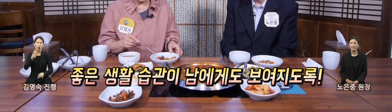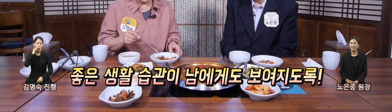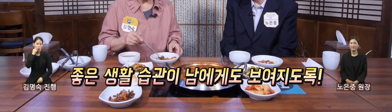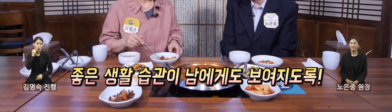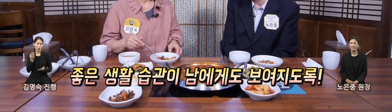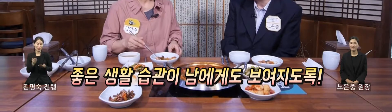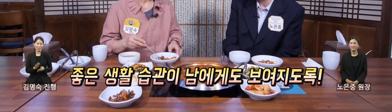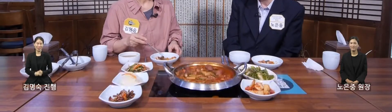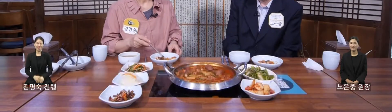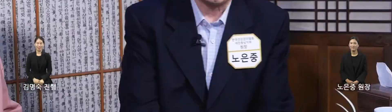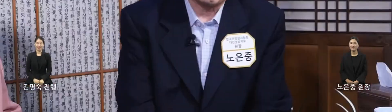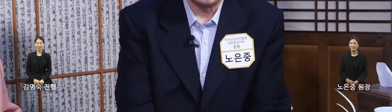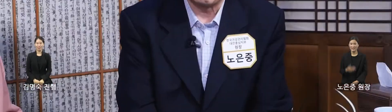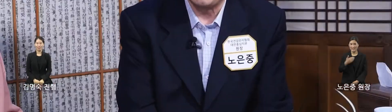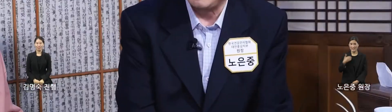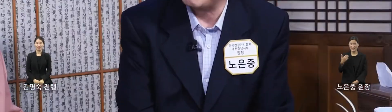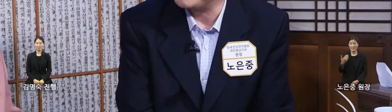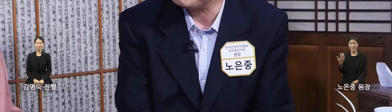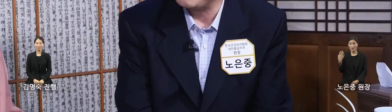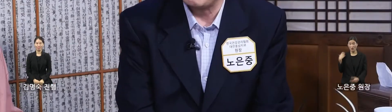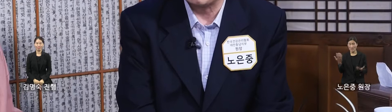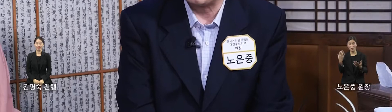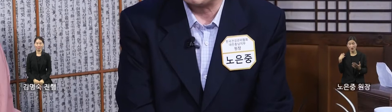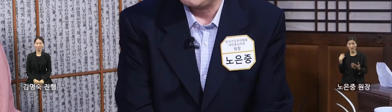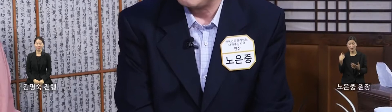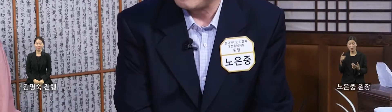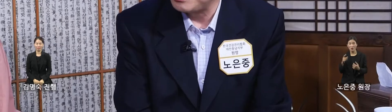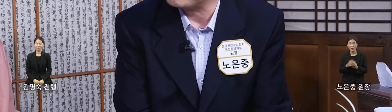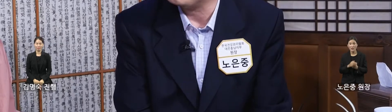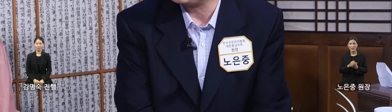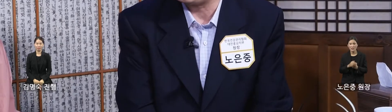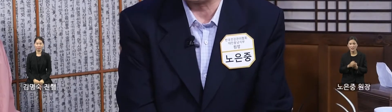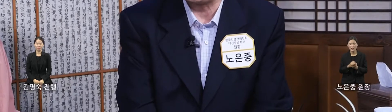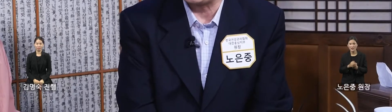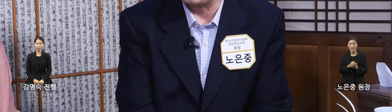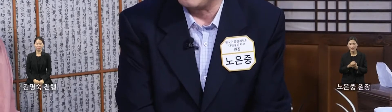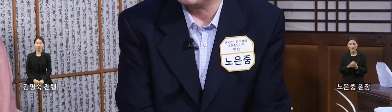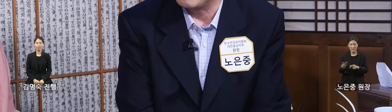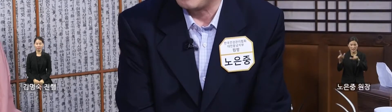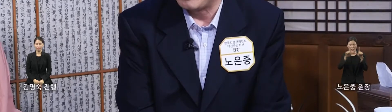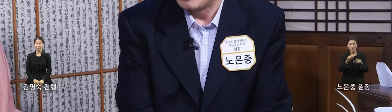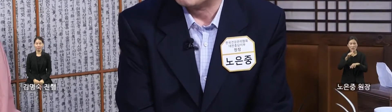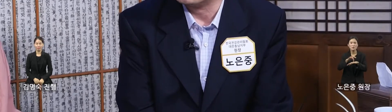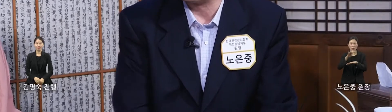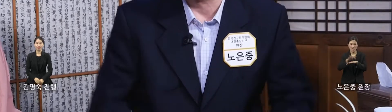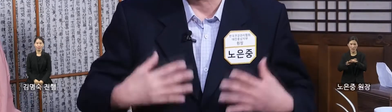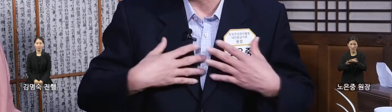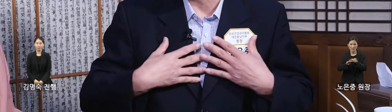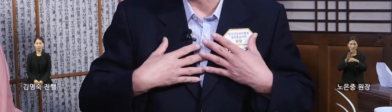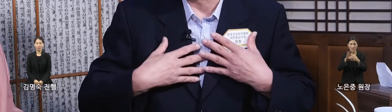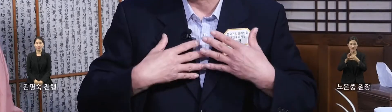일인데 제가 하는 역할이 거의 역할이 아까 말씀드린 그런 생활 좋은 생활 습관에 대한 얘기니까 그